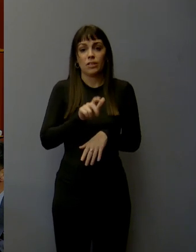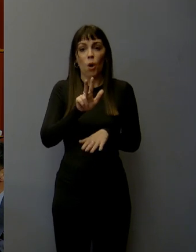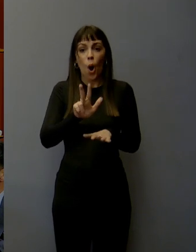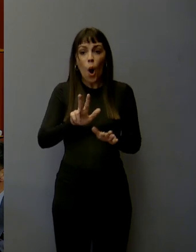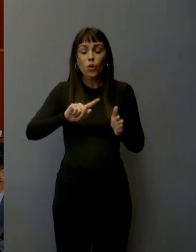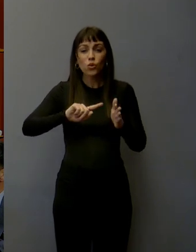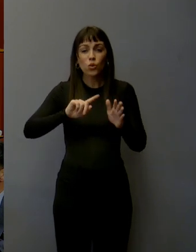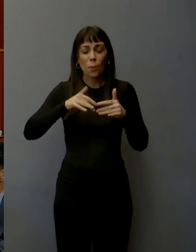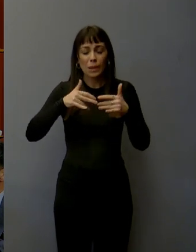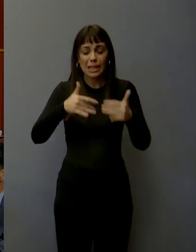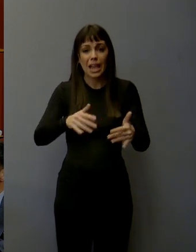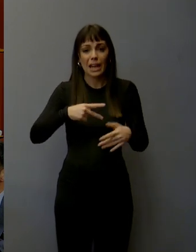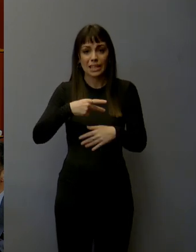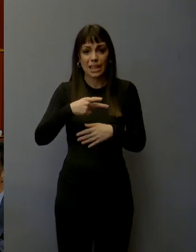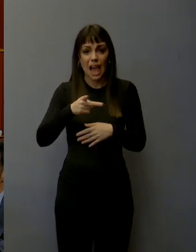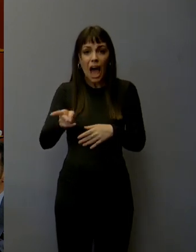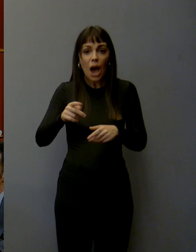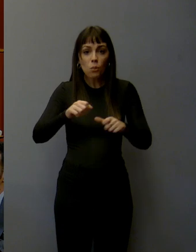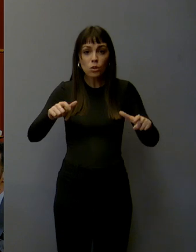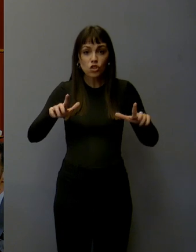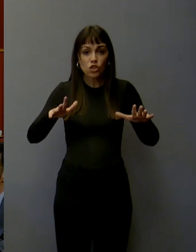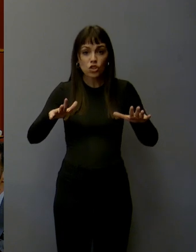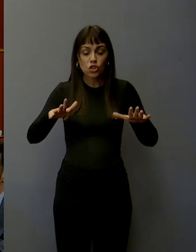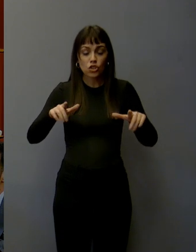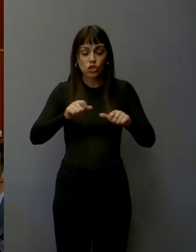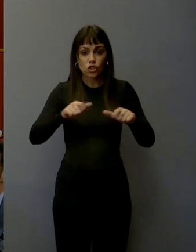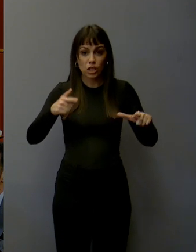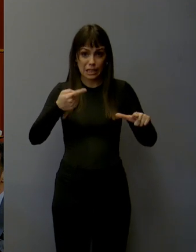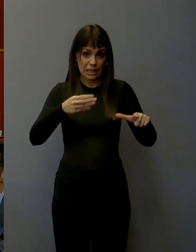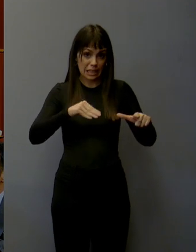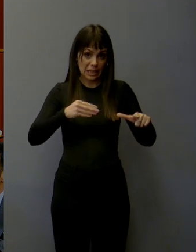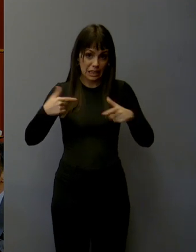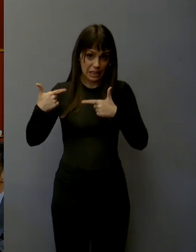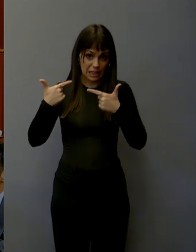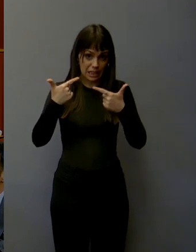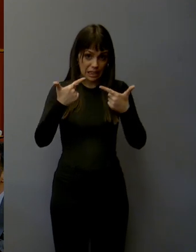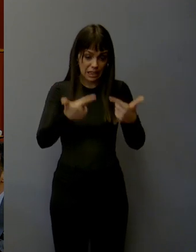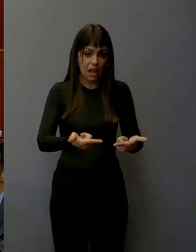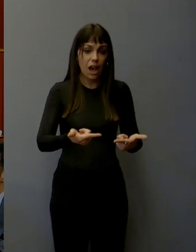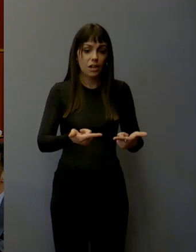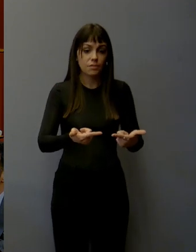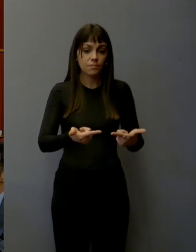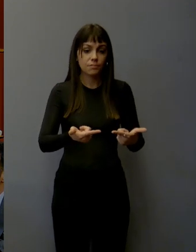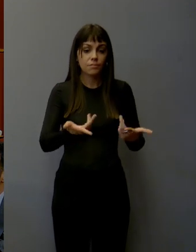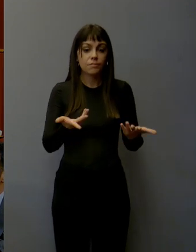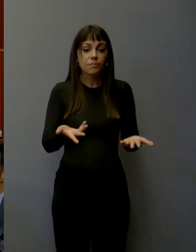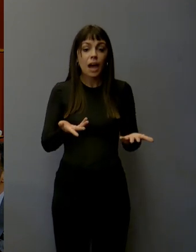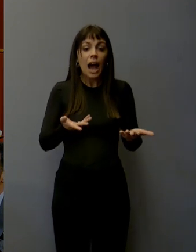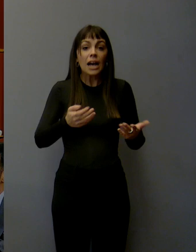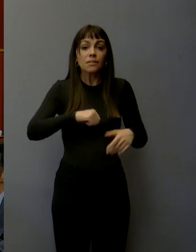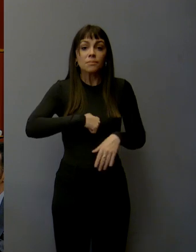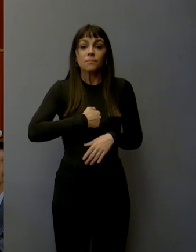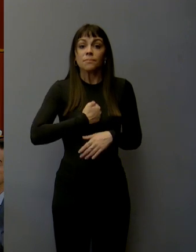città lo ripete come un dogma Ma di questi otto miliardi di euro il grande cambiamento da piano Marshall in questa città Mi spiace dirlo ma non si